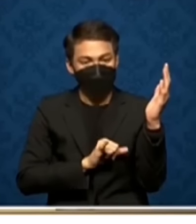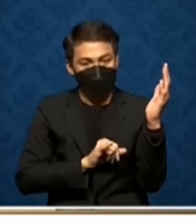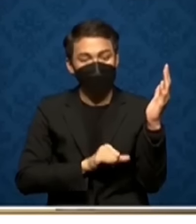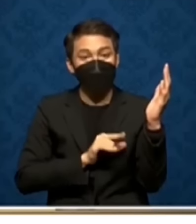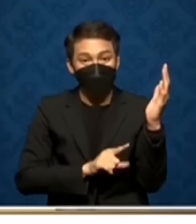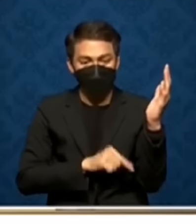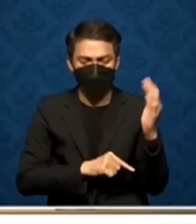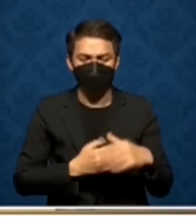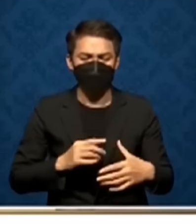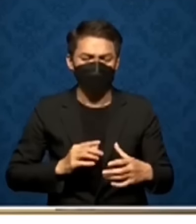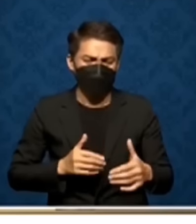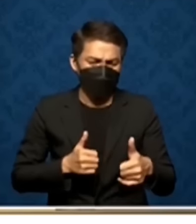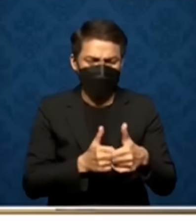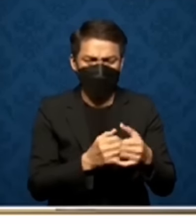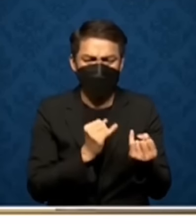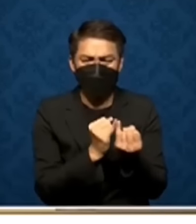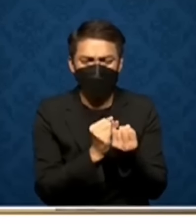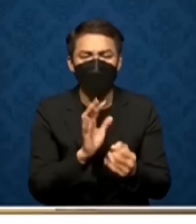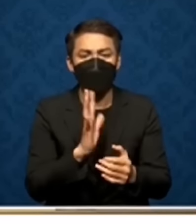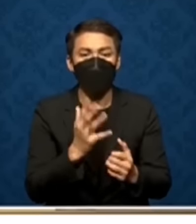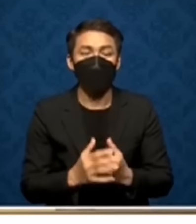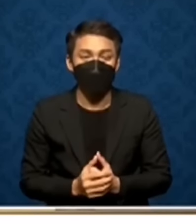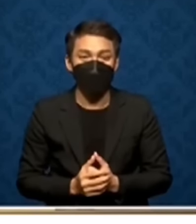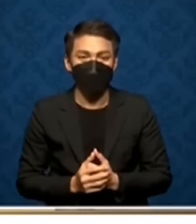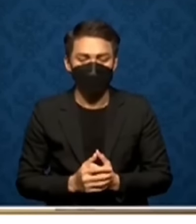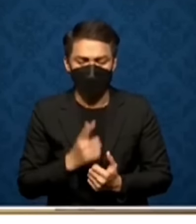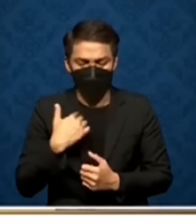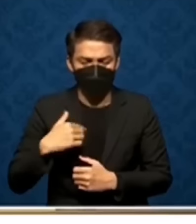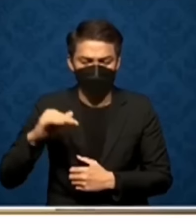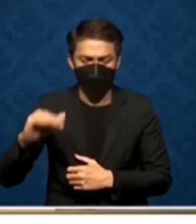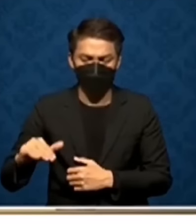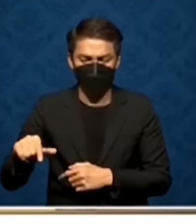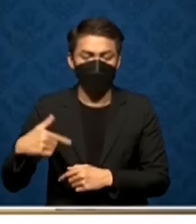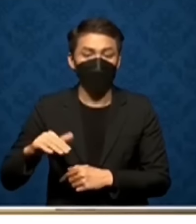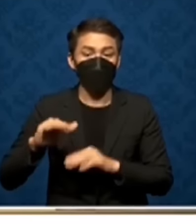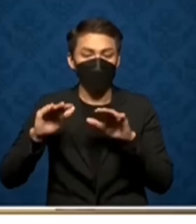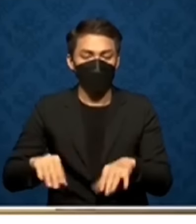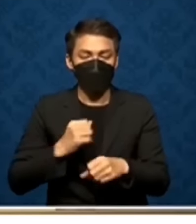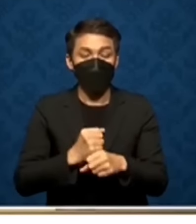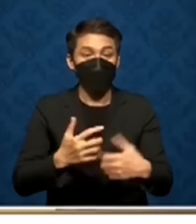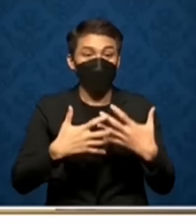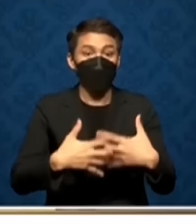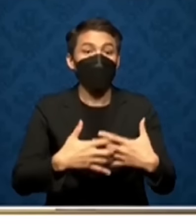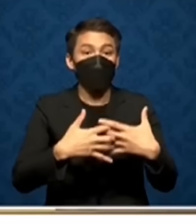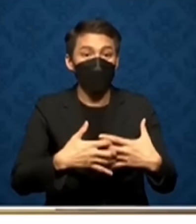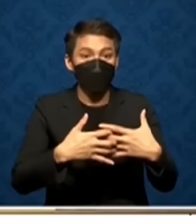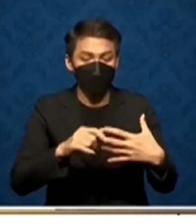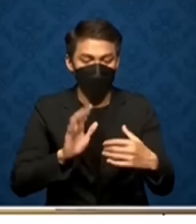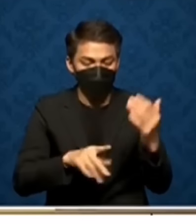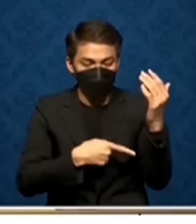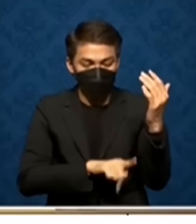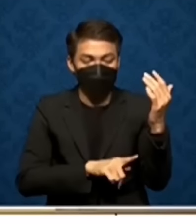ว่าศักยภาพของเขาเป็นยังไงและอีกคนก็เป็นน้องที่เป็นนักอุตสาหกรรมของปัตต